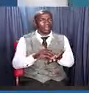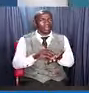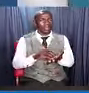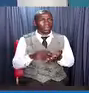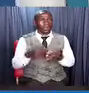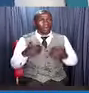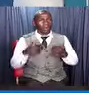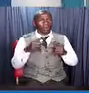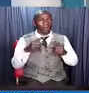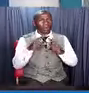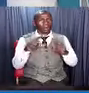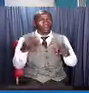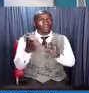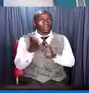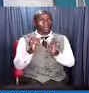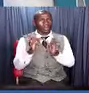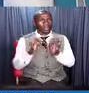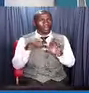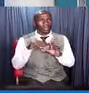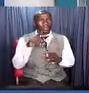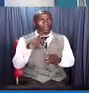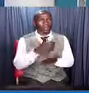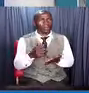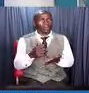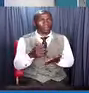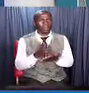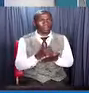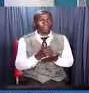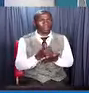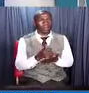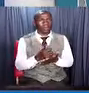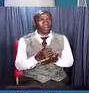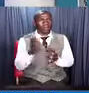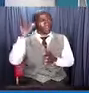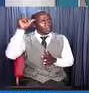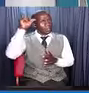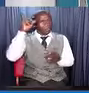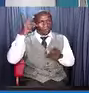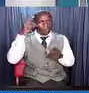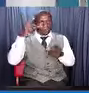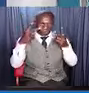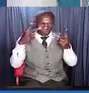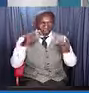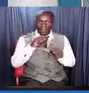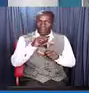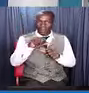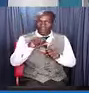kwa la Yesu. You are in that of Jesus. Amen. Amen. Ataangalia. He'll just be looking